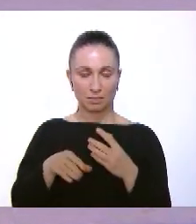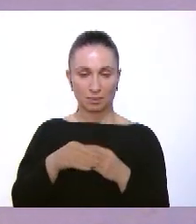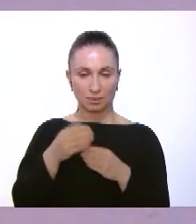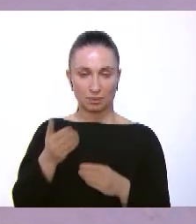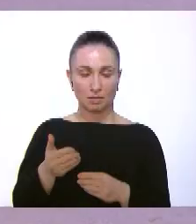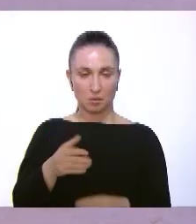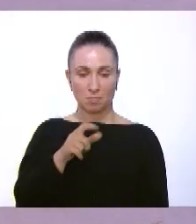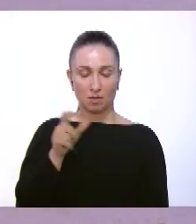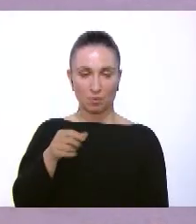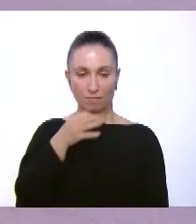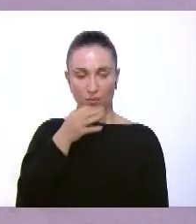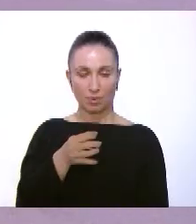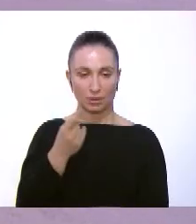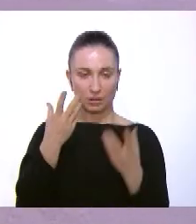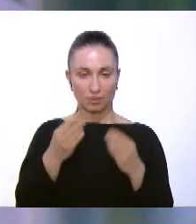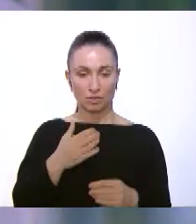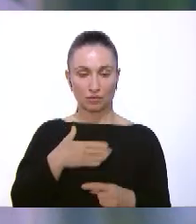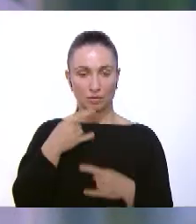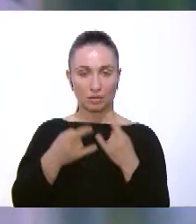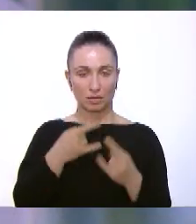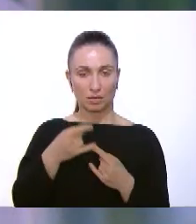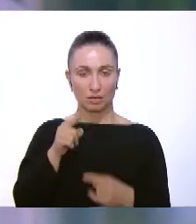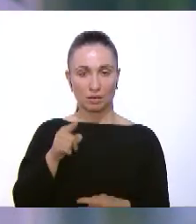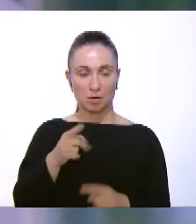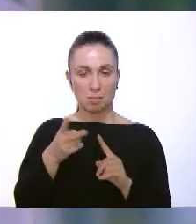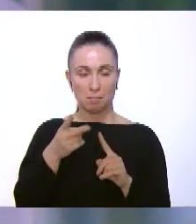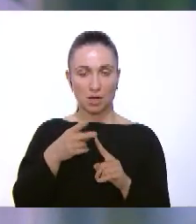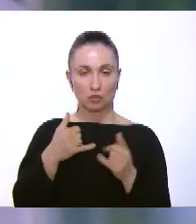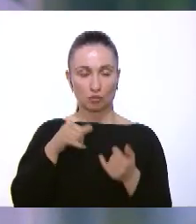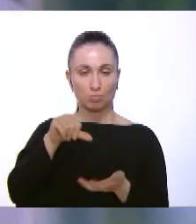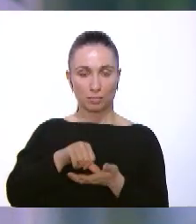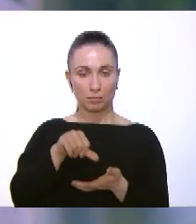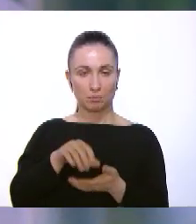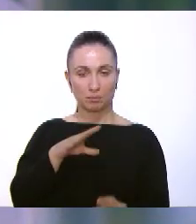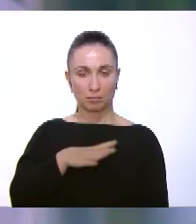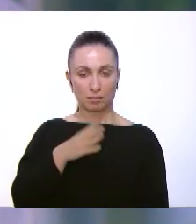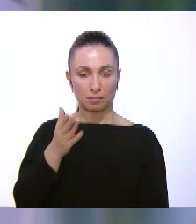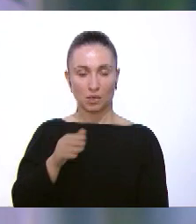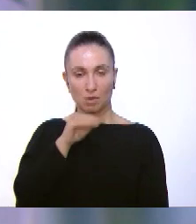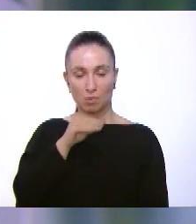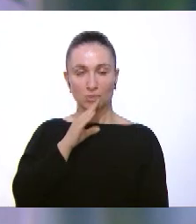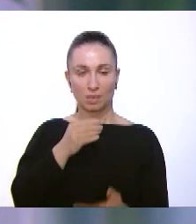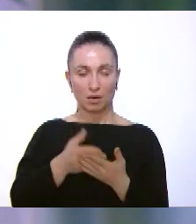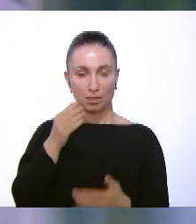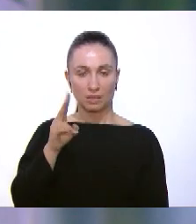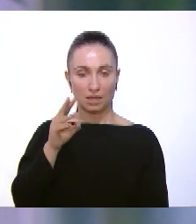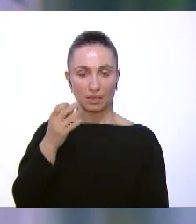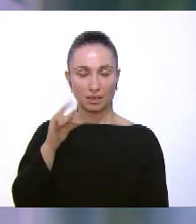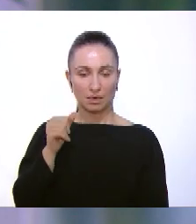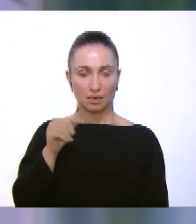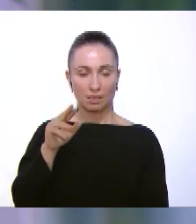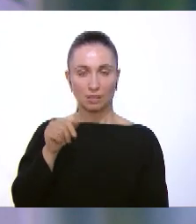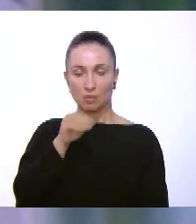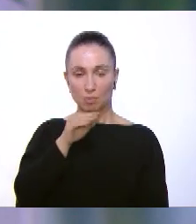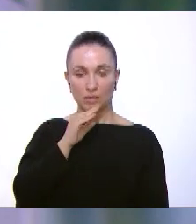თანამშრომლობისთვის. მაყურებელს შევახსენებ, დღევანდელი ჩვენი გადაცემის მეორე ბლოკის სტუმრები ბრძანდებოდნენ პროფესორი ქალბატონი ნანა ქირია